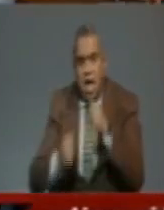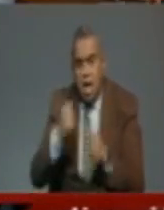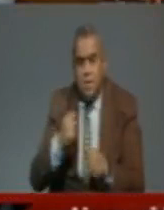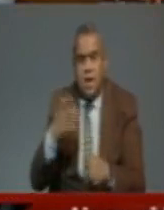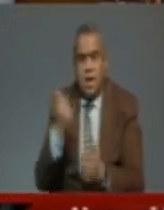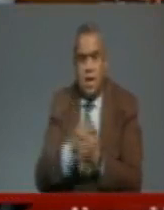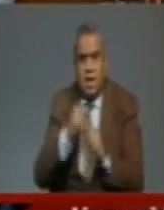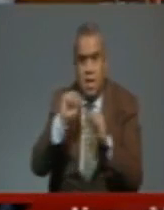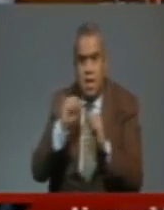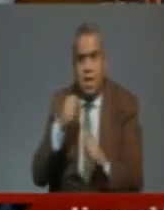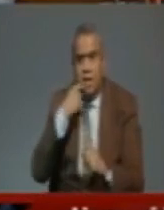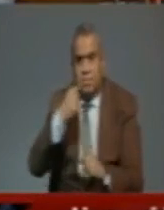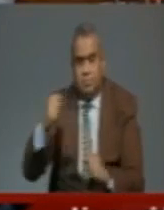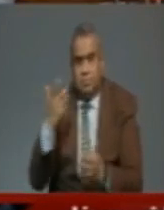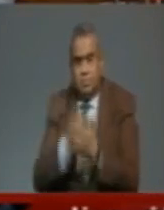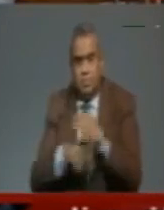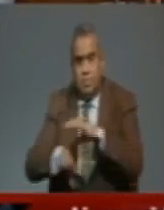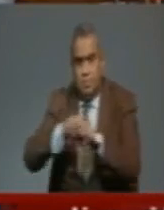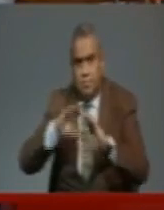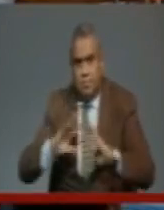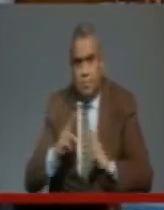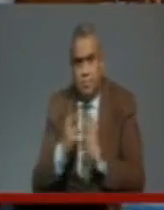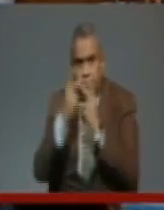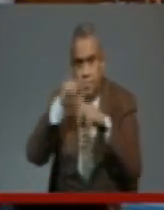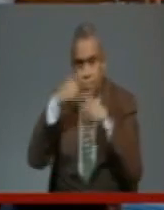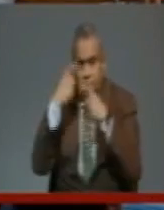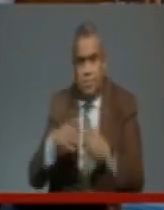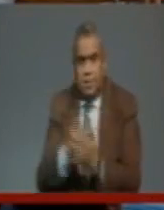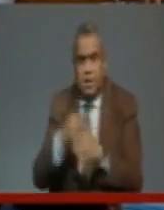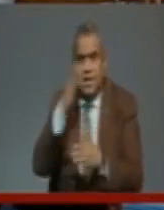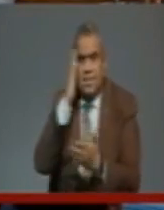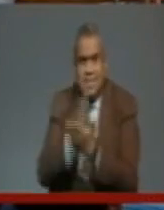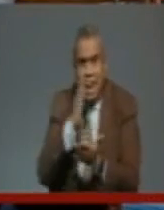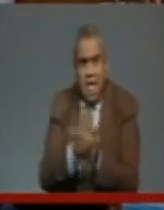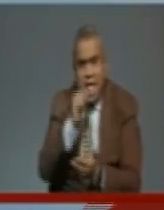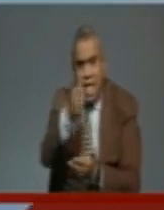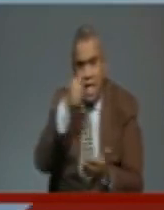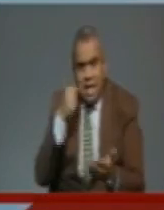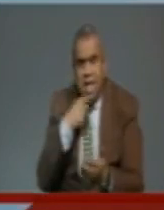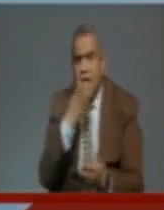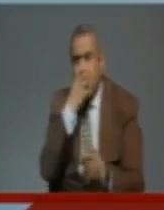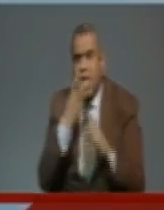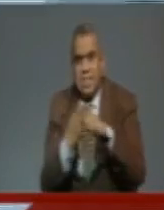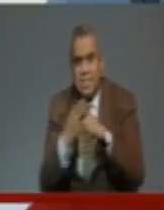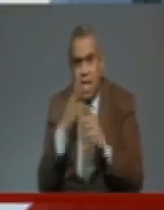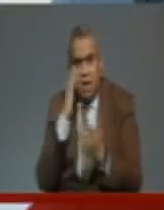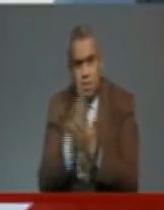كما يتضمن التطوير منطقة مخازن وثلاجات تبريد وتجميد على